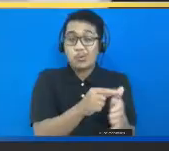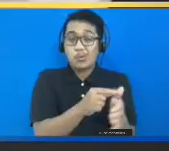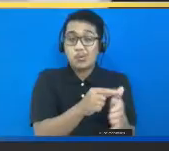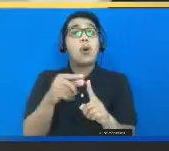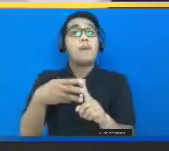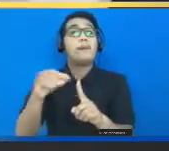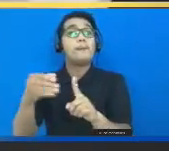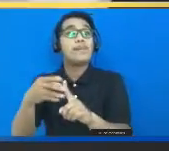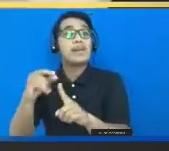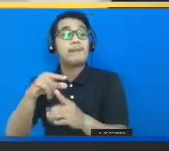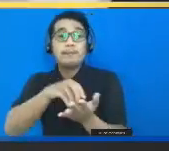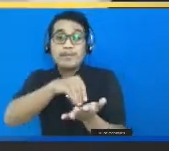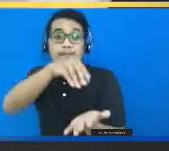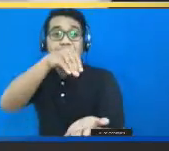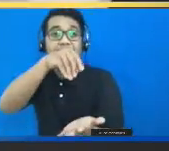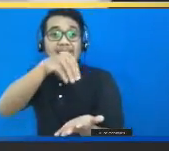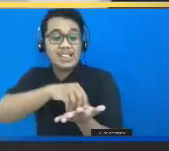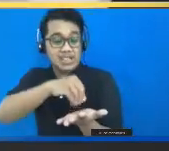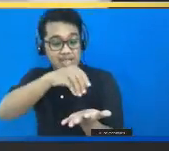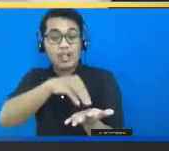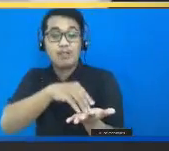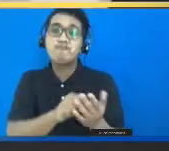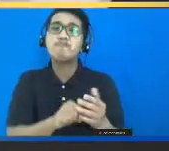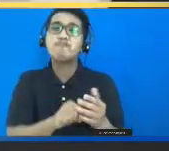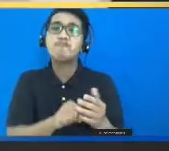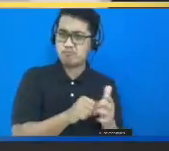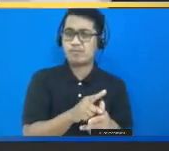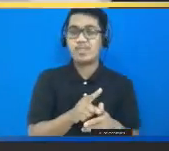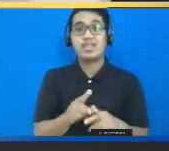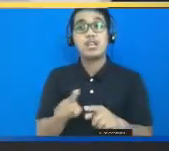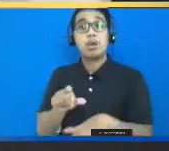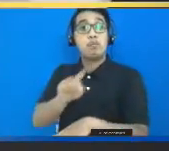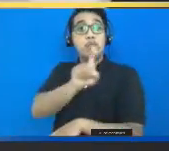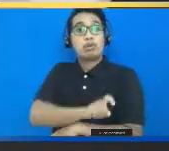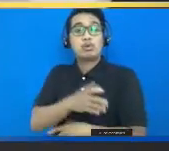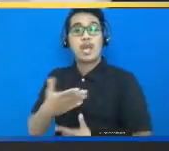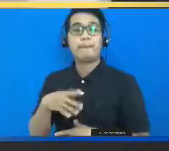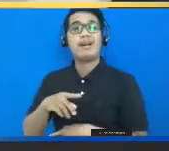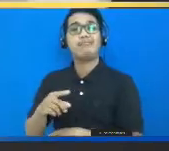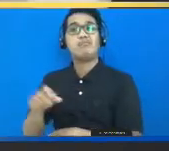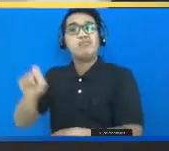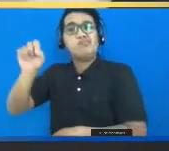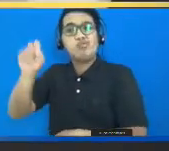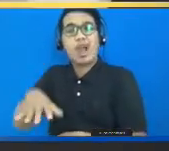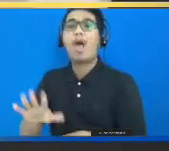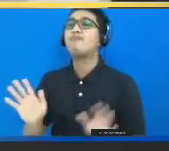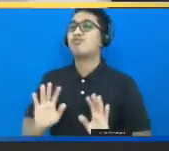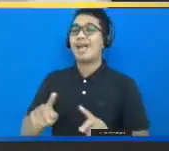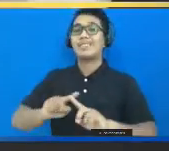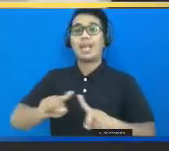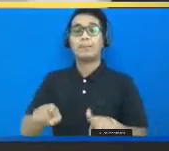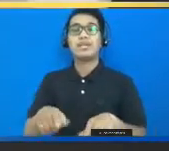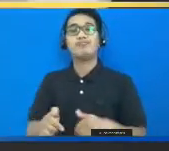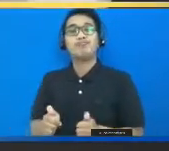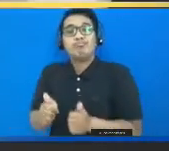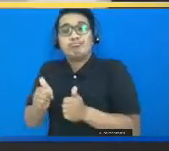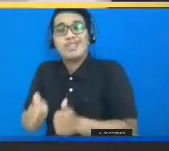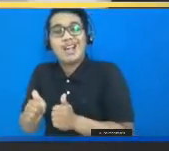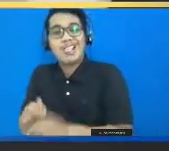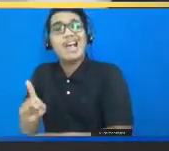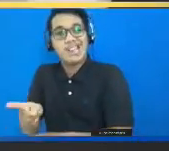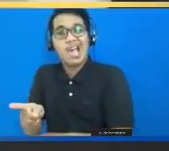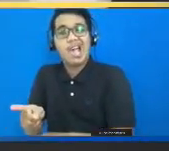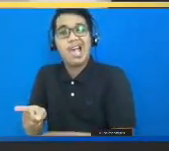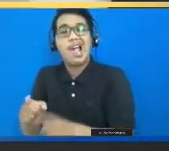dan pupuk Sebutkan mereka lebih butuh bukan harganya yang murah tapi ataupun gratis tapi lebih pada kesediaannya gitu Dan